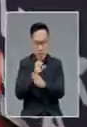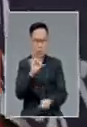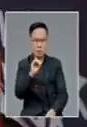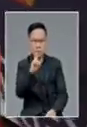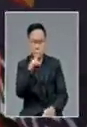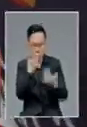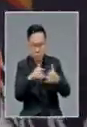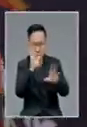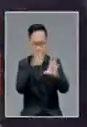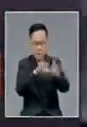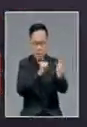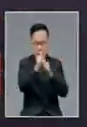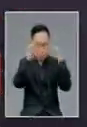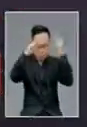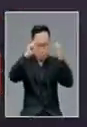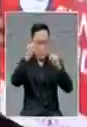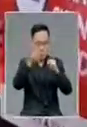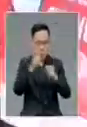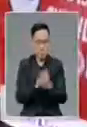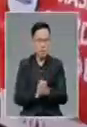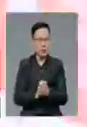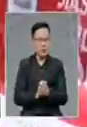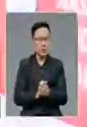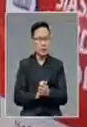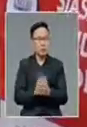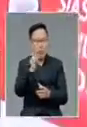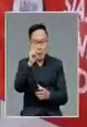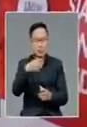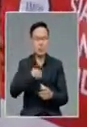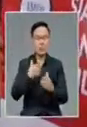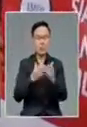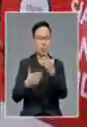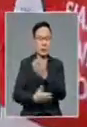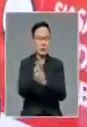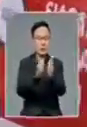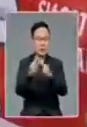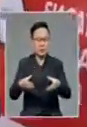ในการเลือกตั้งทั่วไปที่กำลังจะมาถึงทั้งนี้ทั้งนั้นก็เพื่อที่จะเพิ่มโอกาสในการแข่